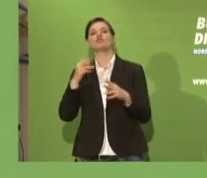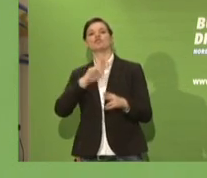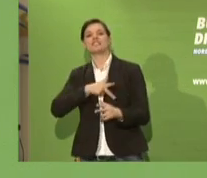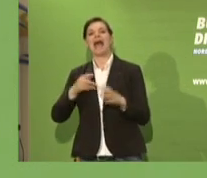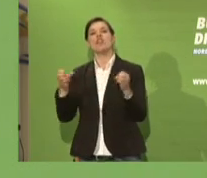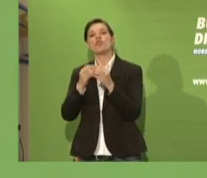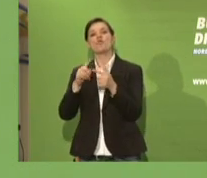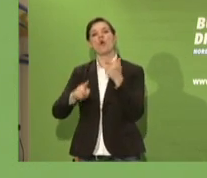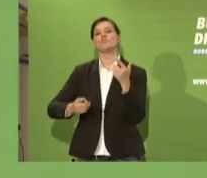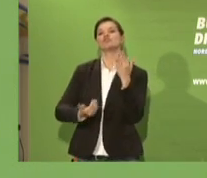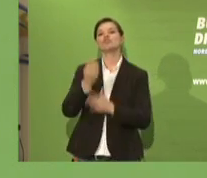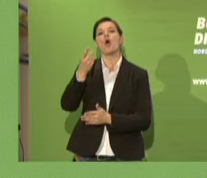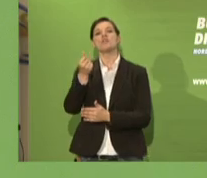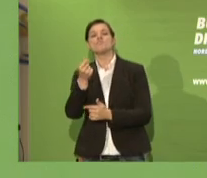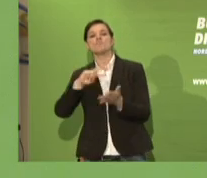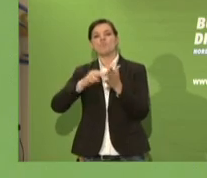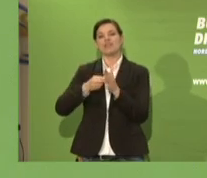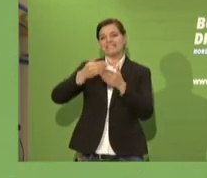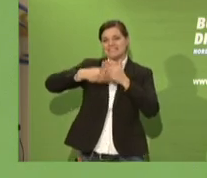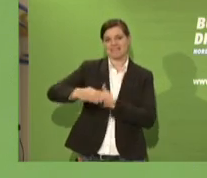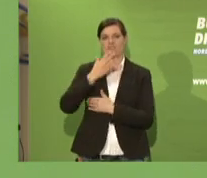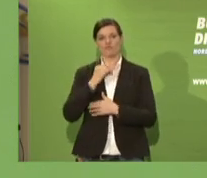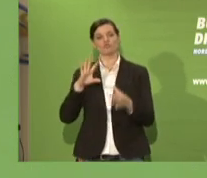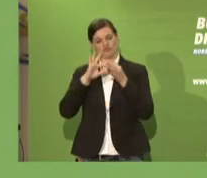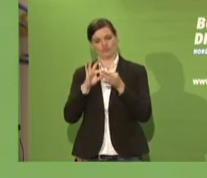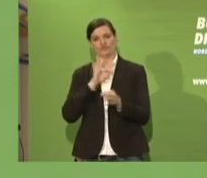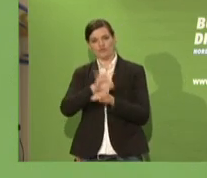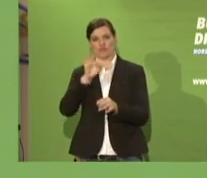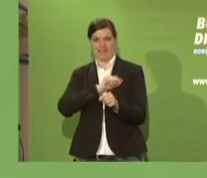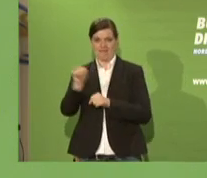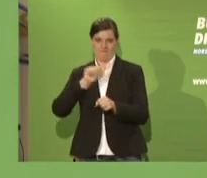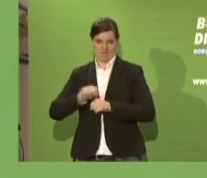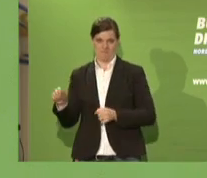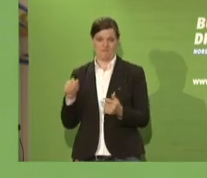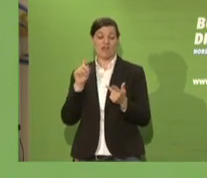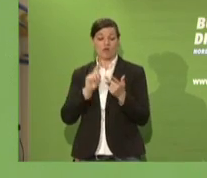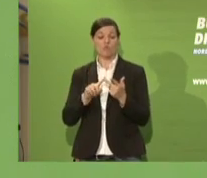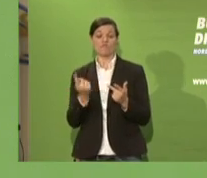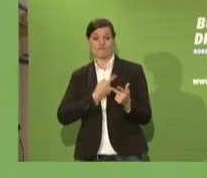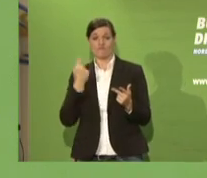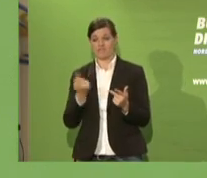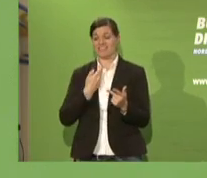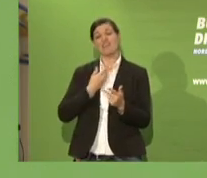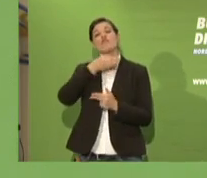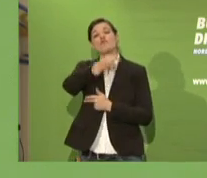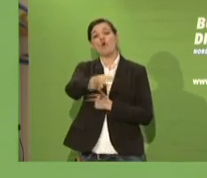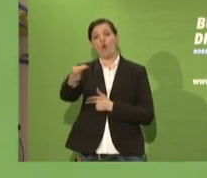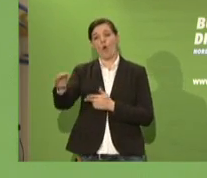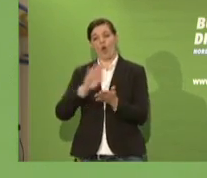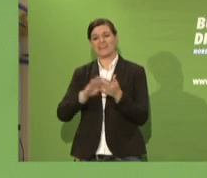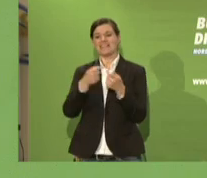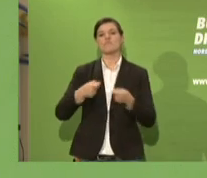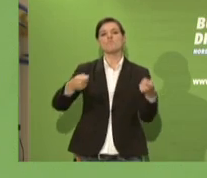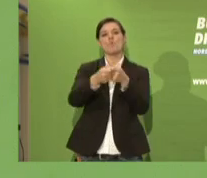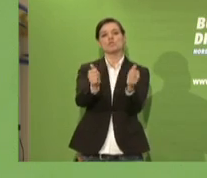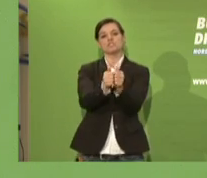neue Politik oder Fortsetzung da, wo wir jetzt schon mitbestimmen. Und wir tun das vor Ort dort, wo es Bündnispartner